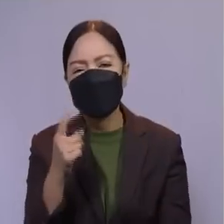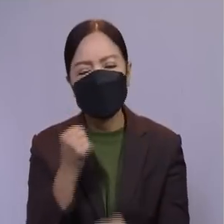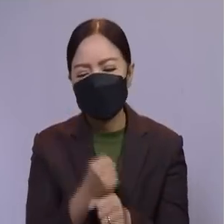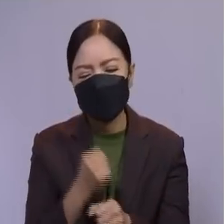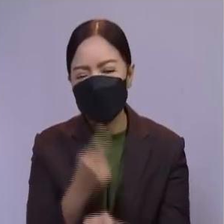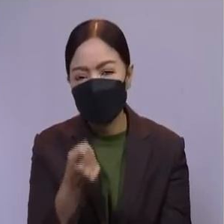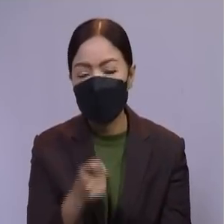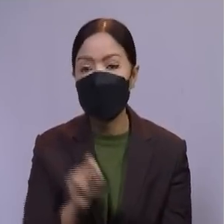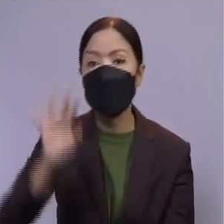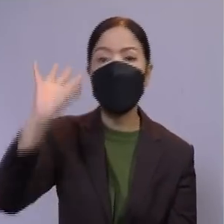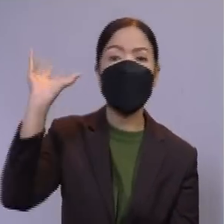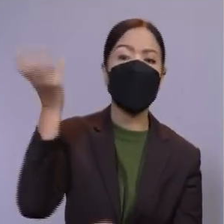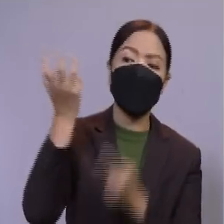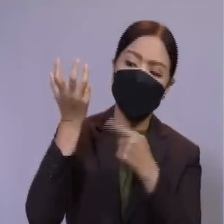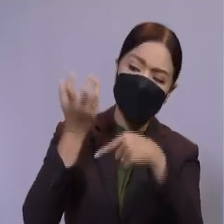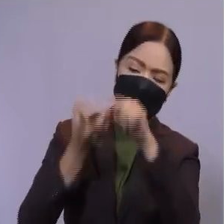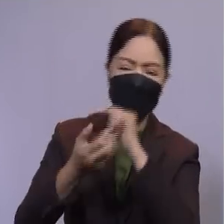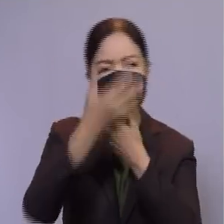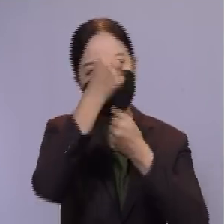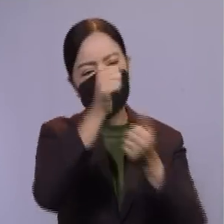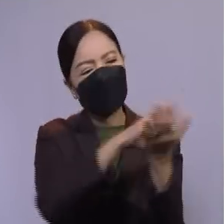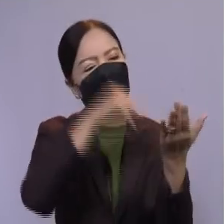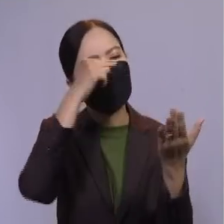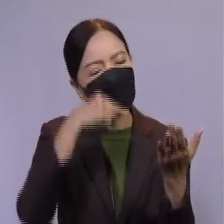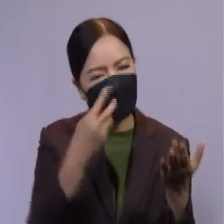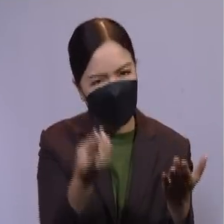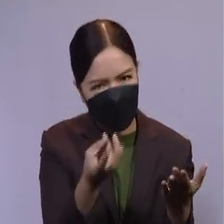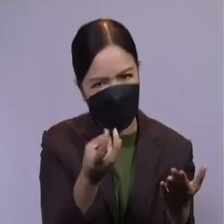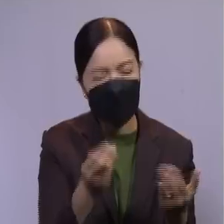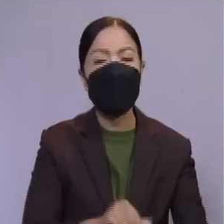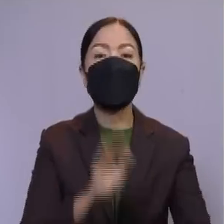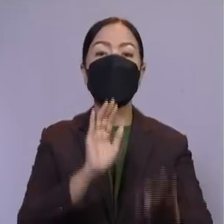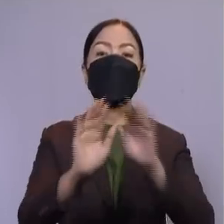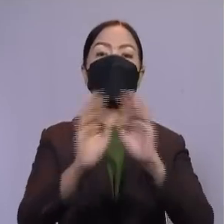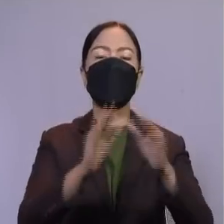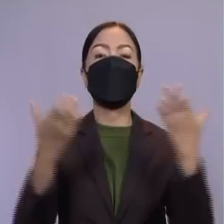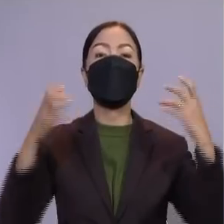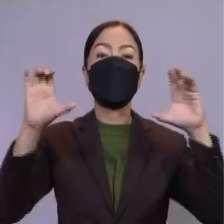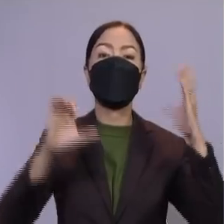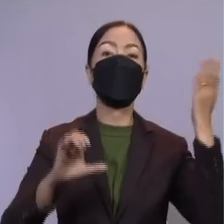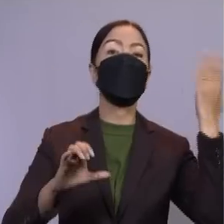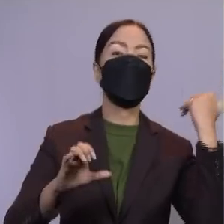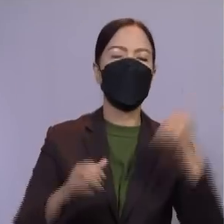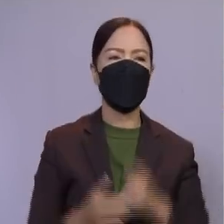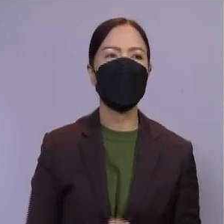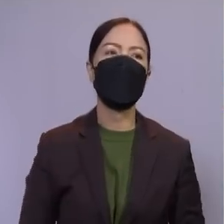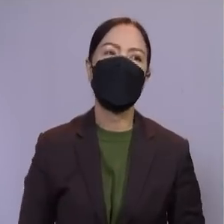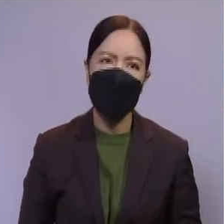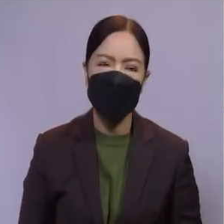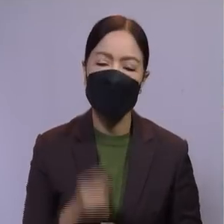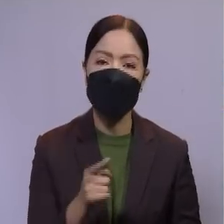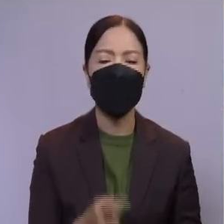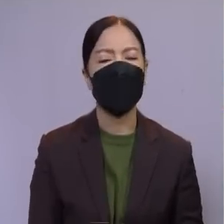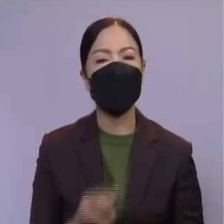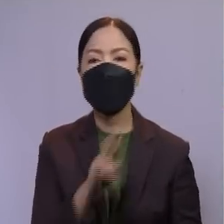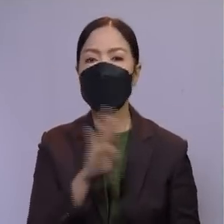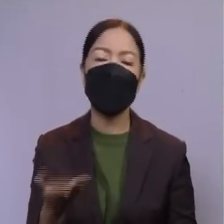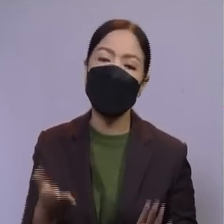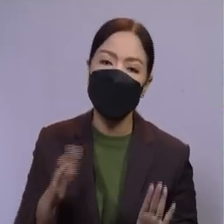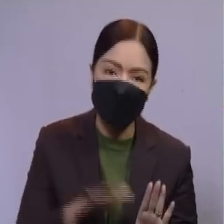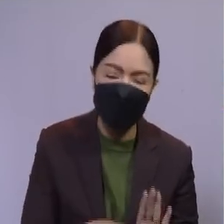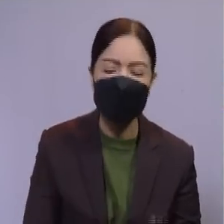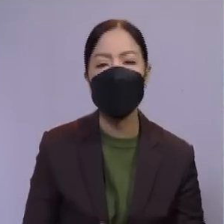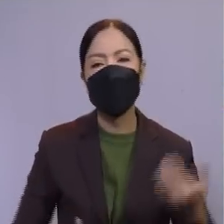สนใจจากทั่วโลกนะคะที่สนใจน้อยมากจนเกิดการเปรียบเทียบกับรัฐบาลในอดีตล้มเหลวตั้งแต่ระบบลงทะเบียนกิจกรรม